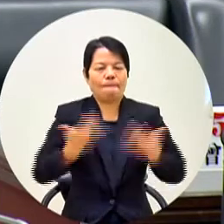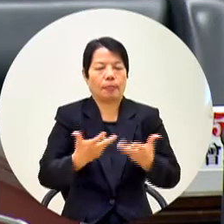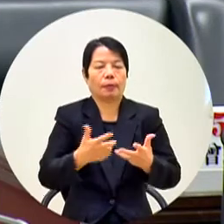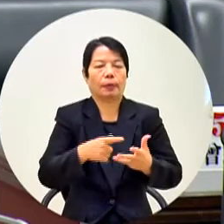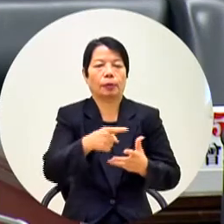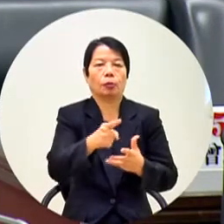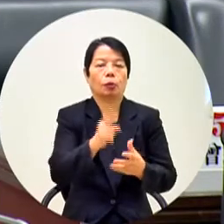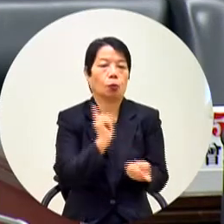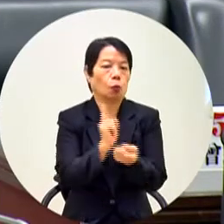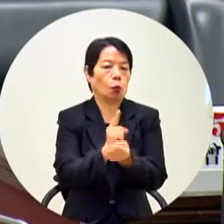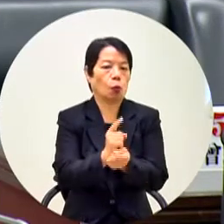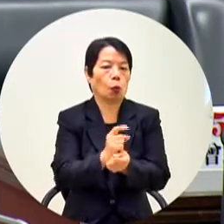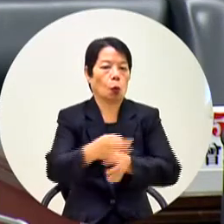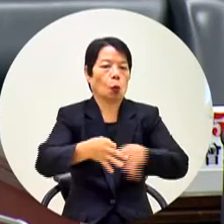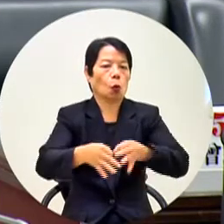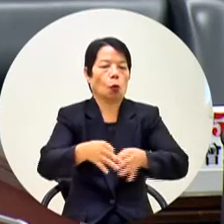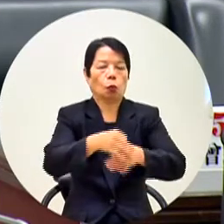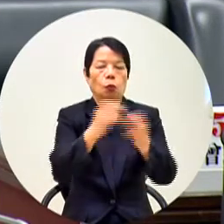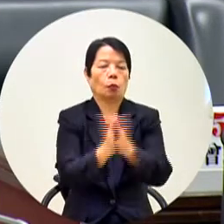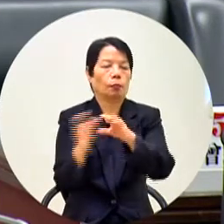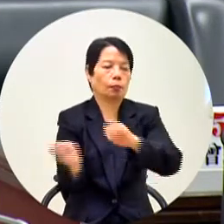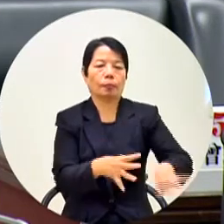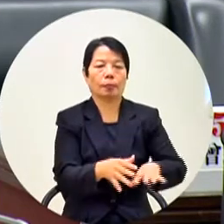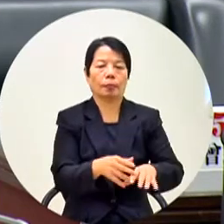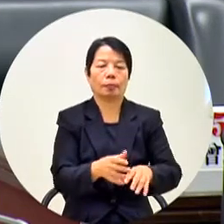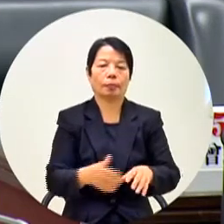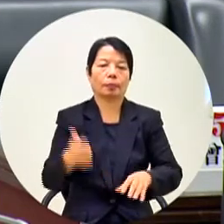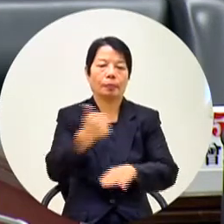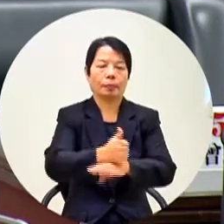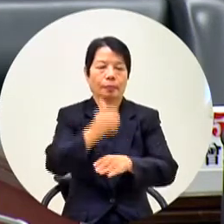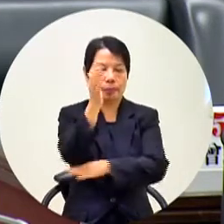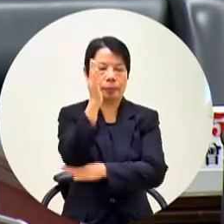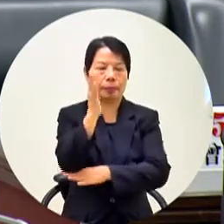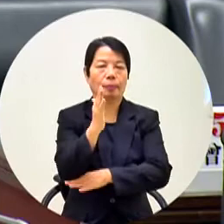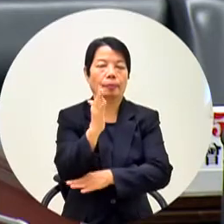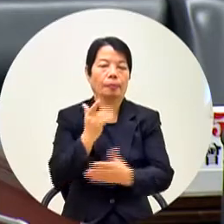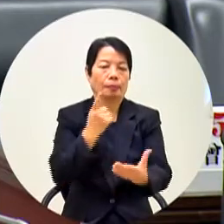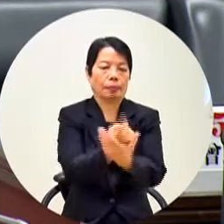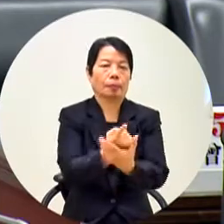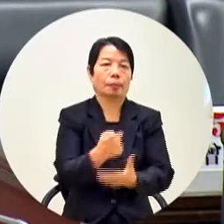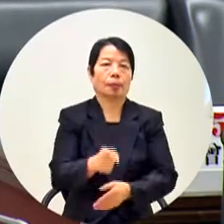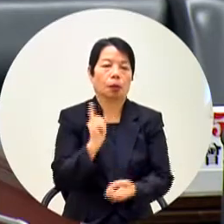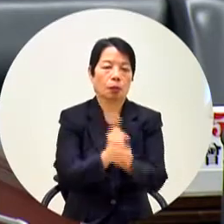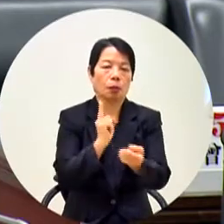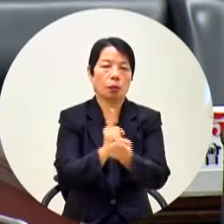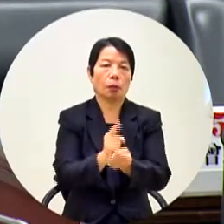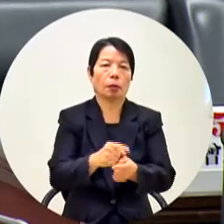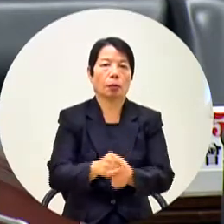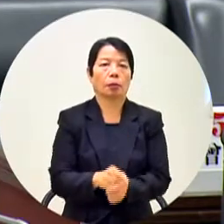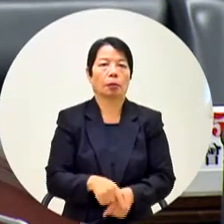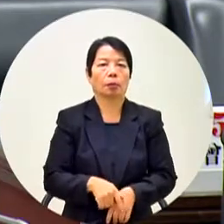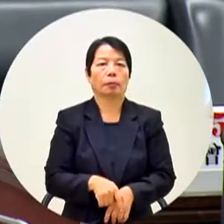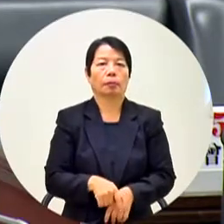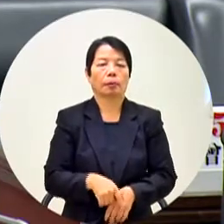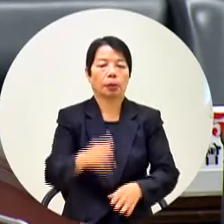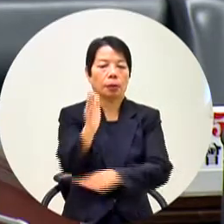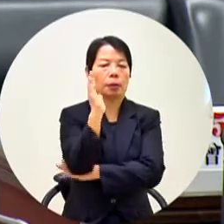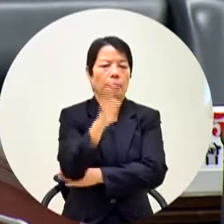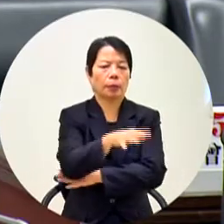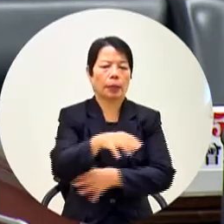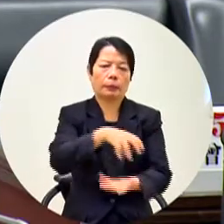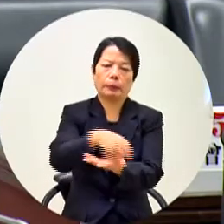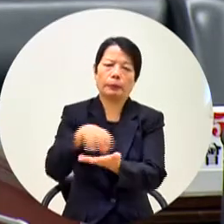对咱高雄市政府的政的。诶，迄个行政效率非常的不满，所